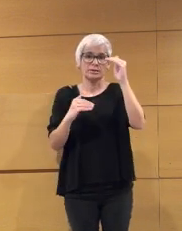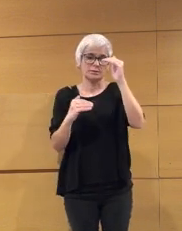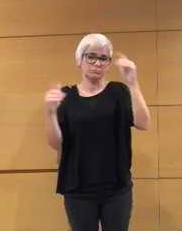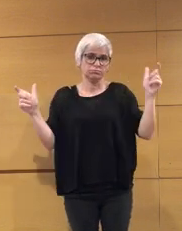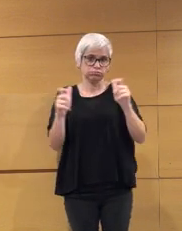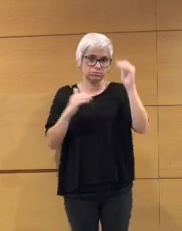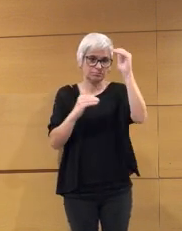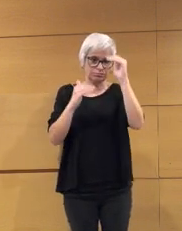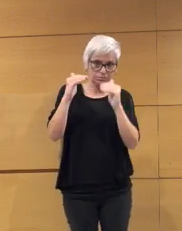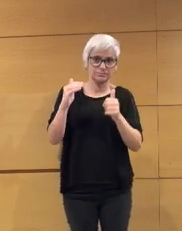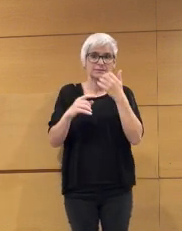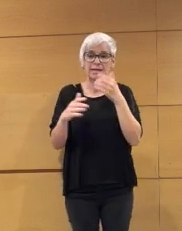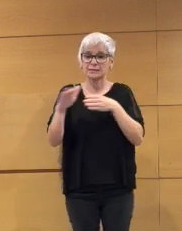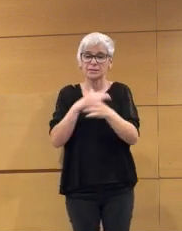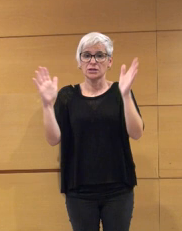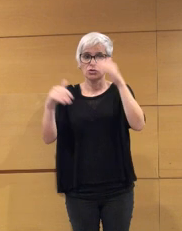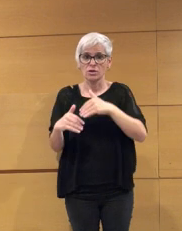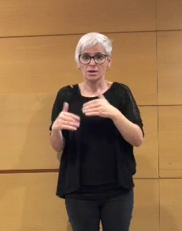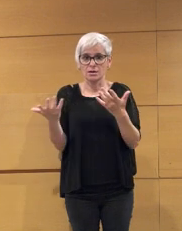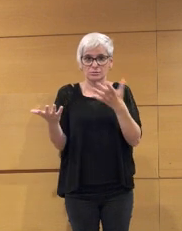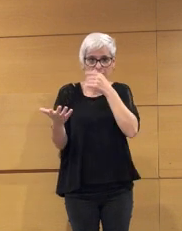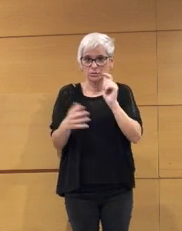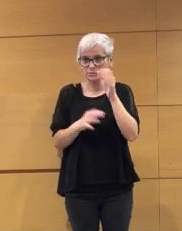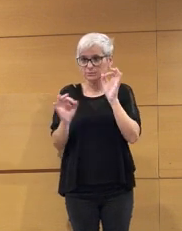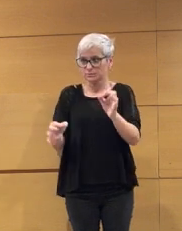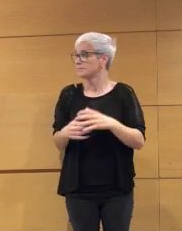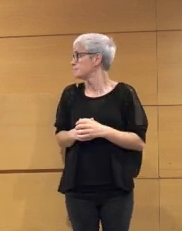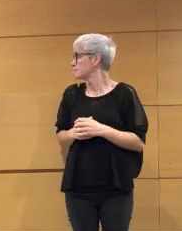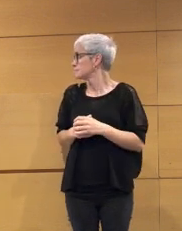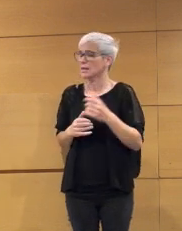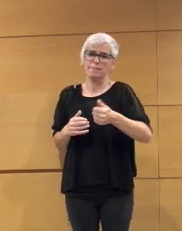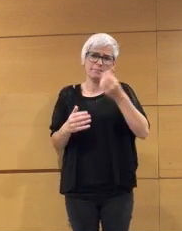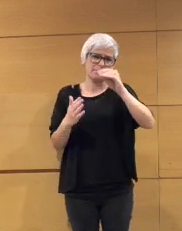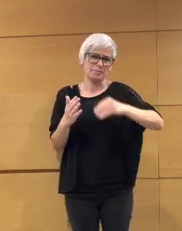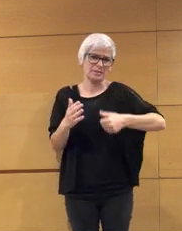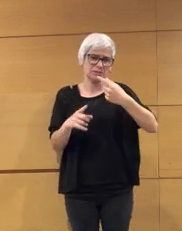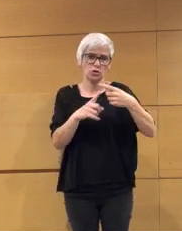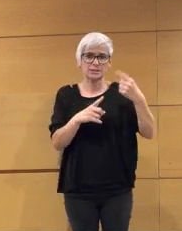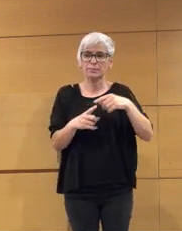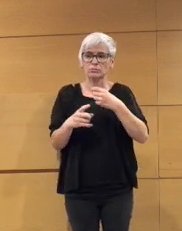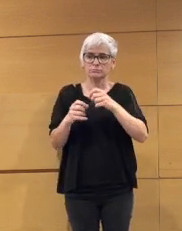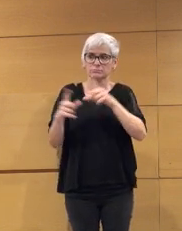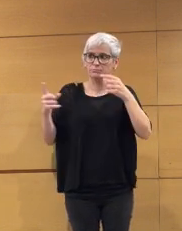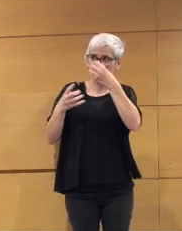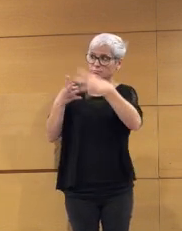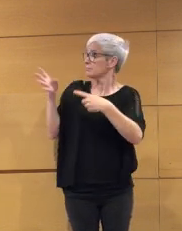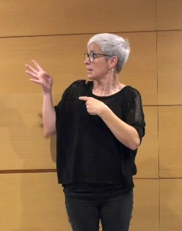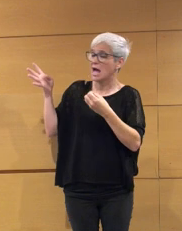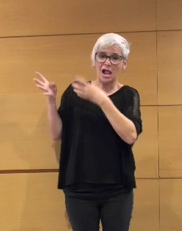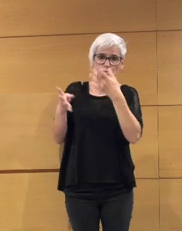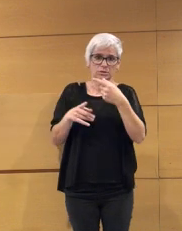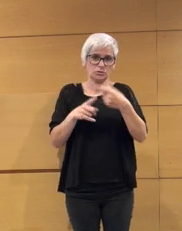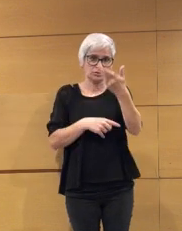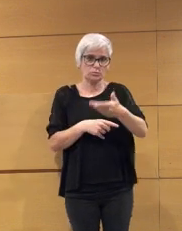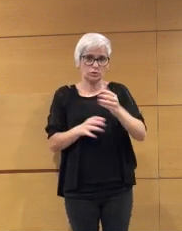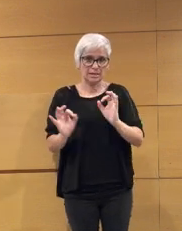tenim accessibilitat, com voleu reduir aquestes desigualtats? Evidentment que hi ha moltes altres coses, però aquestes són algunes de les coses